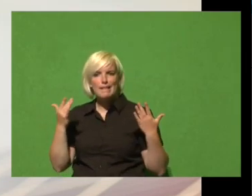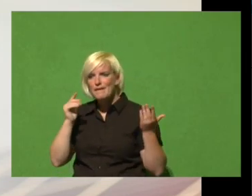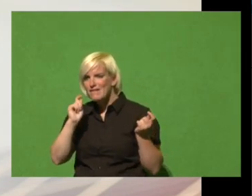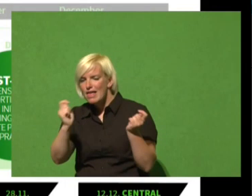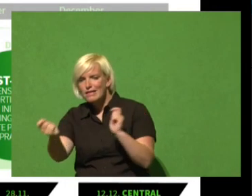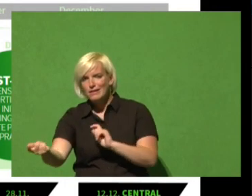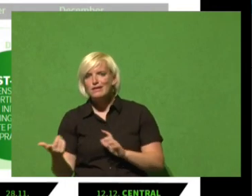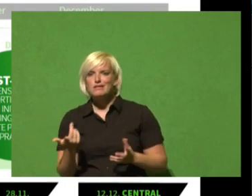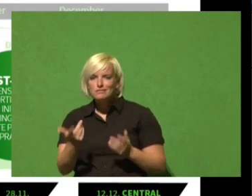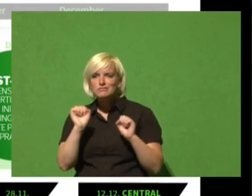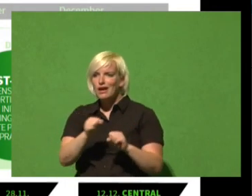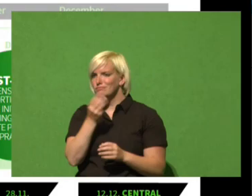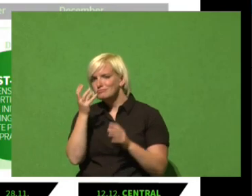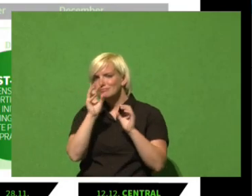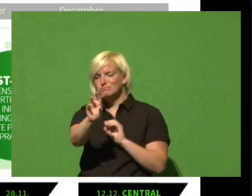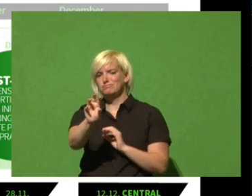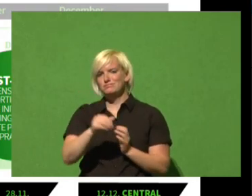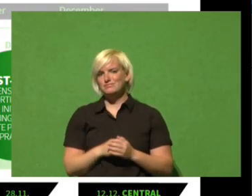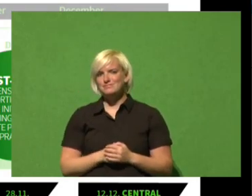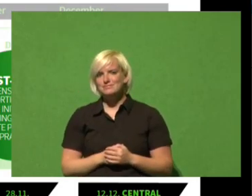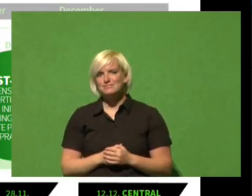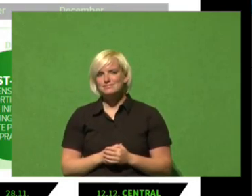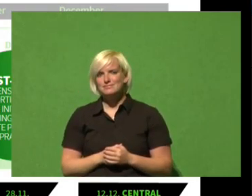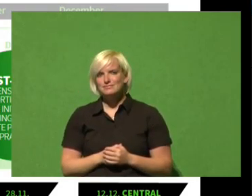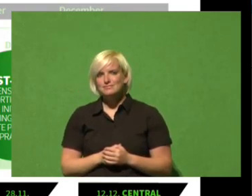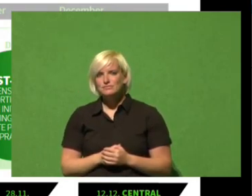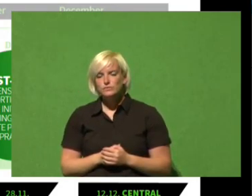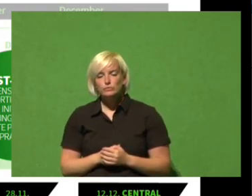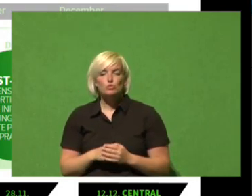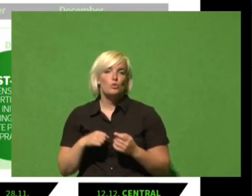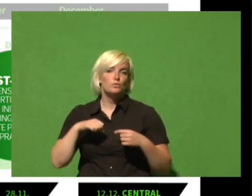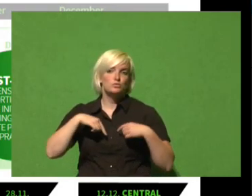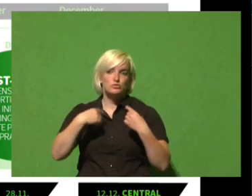damit rüberbringen. Und dann kommt das Ganze praktisch auf eine